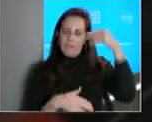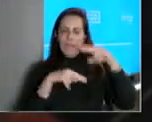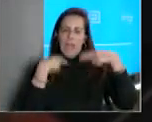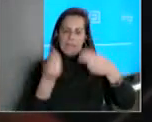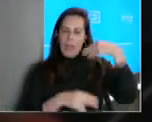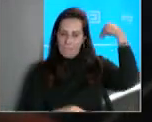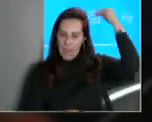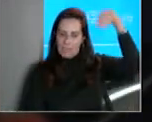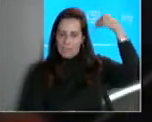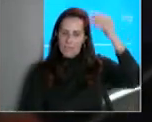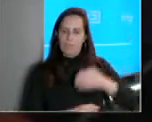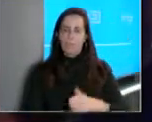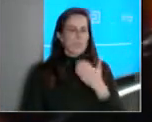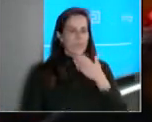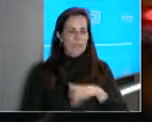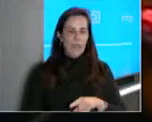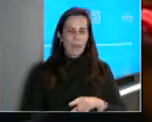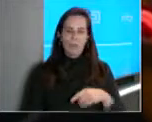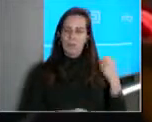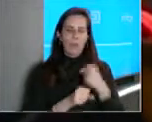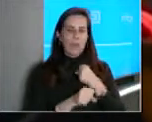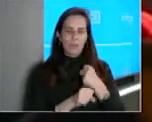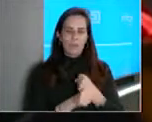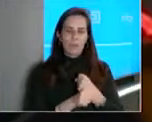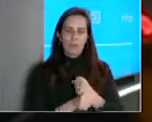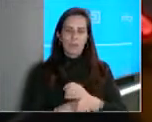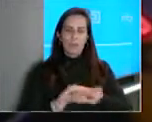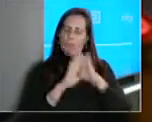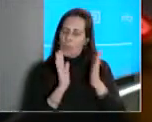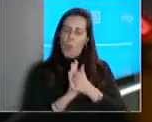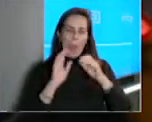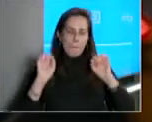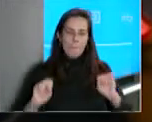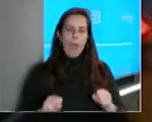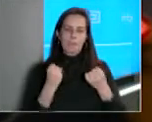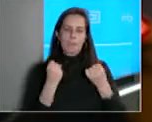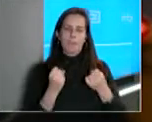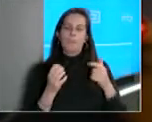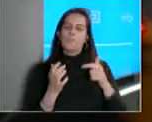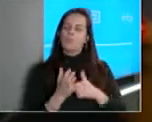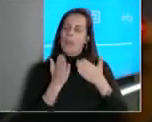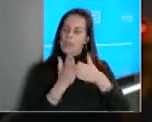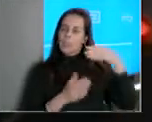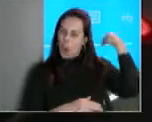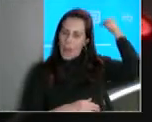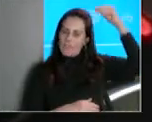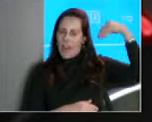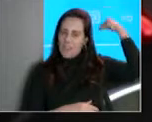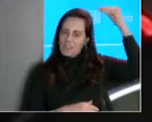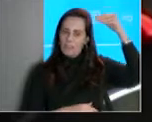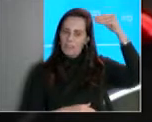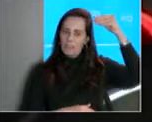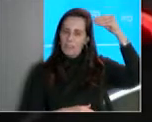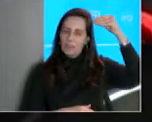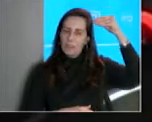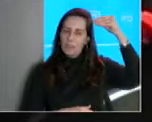פלסטינית. ישראל תעשה את כל המאמצים כדי לעזור לפלסטינים